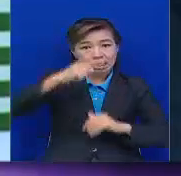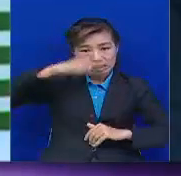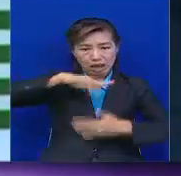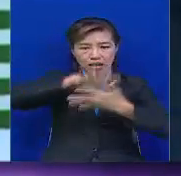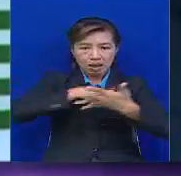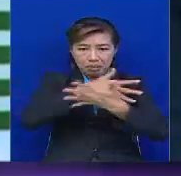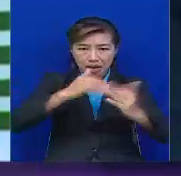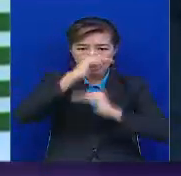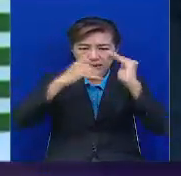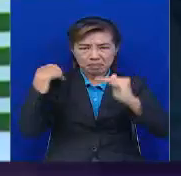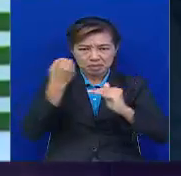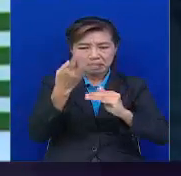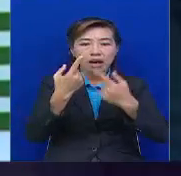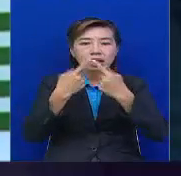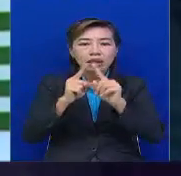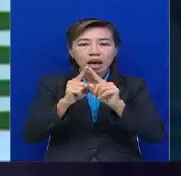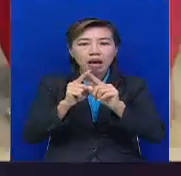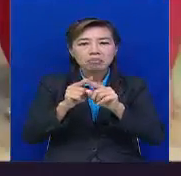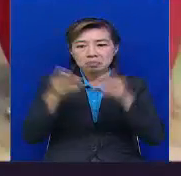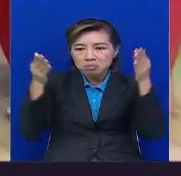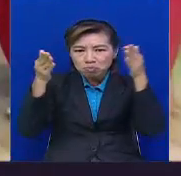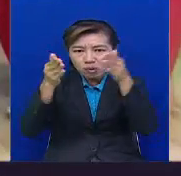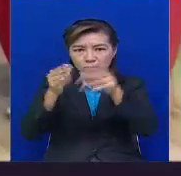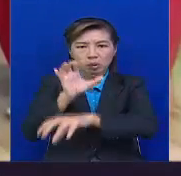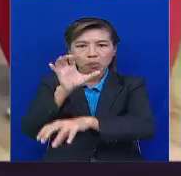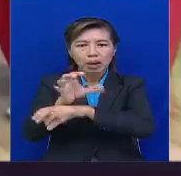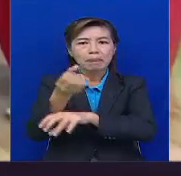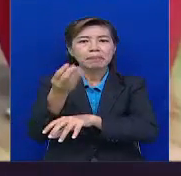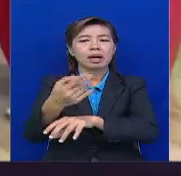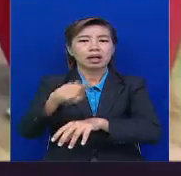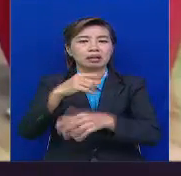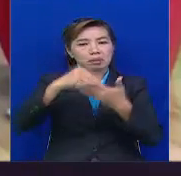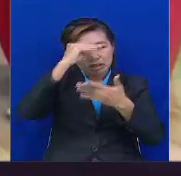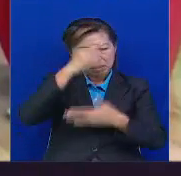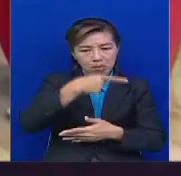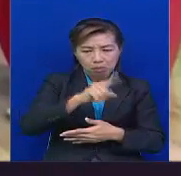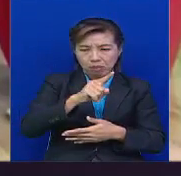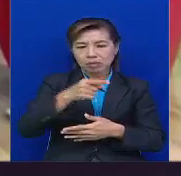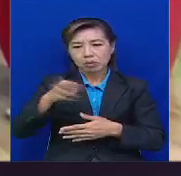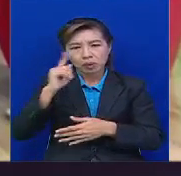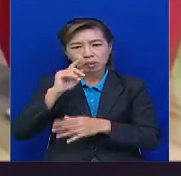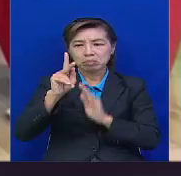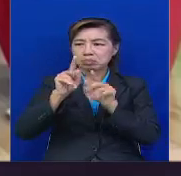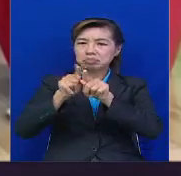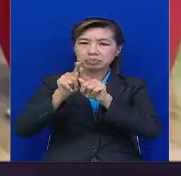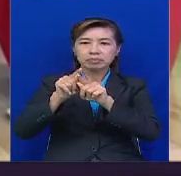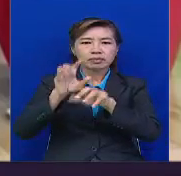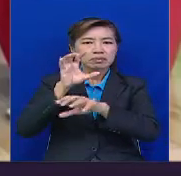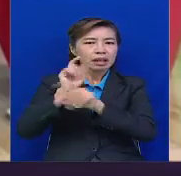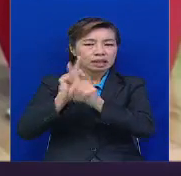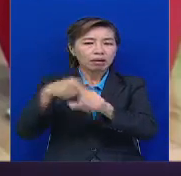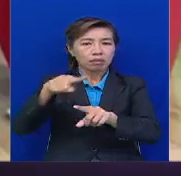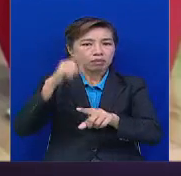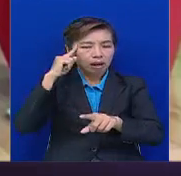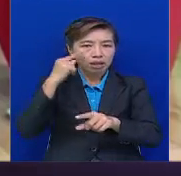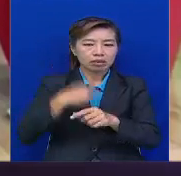ล้วแต่เน้นการศึกษาภาคบังคับมากเกินไปเมื่อเด็กเข้ารับการศึกษาตามเกณฑ์จึงด้อยคุณภาพซึ่งคุณภาพการศึกษาล้วนมาจ